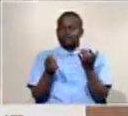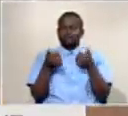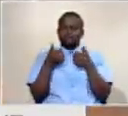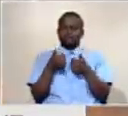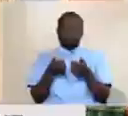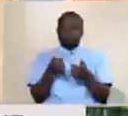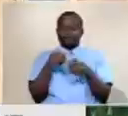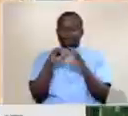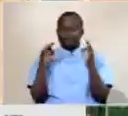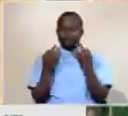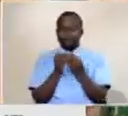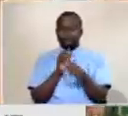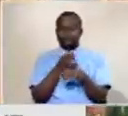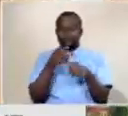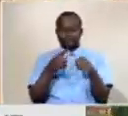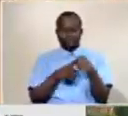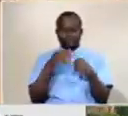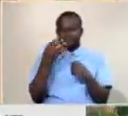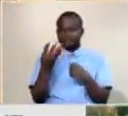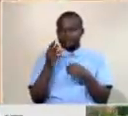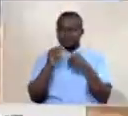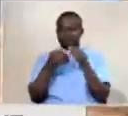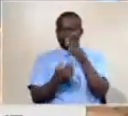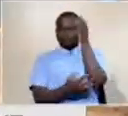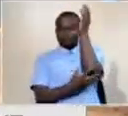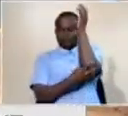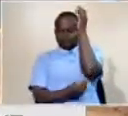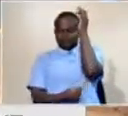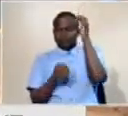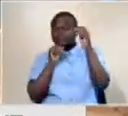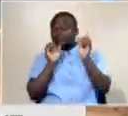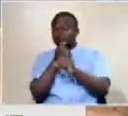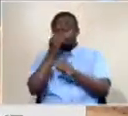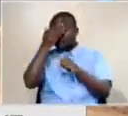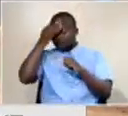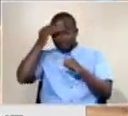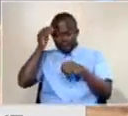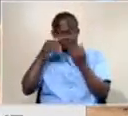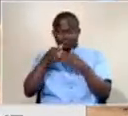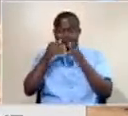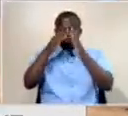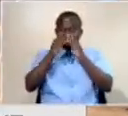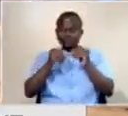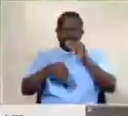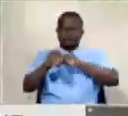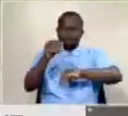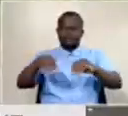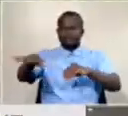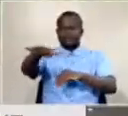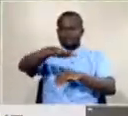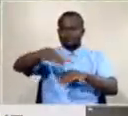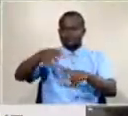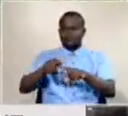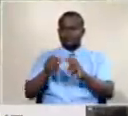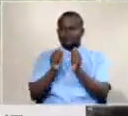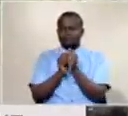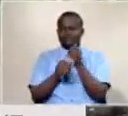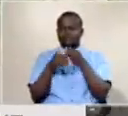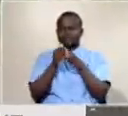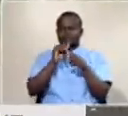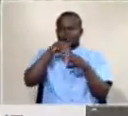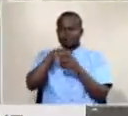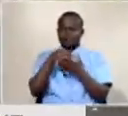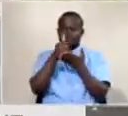Village watujwemo imiryango 64 y'abaturage batishoboye. Ntiwarenze amaso inyubako z'ubucuruzi zimaze kugera muri ibi bice bitandukanye uyu muhanda